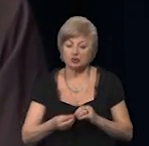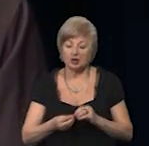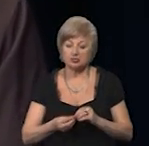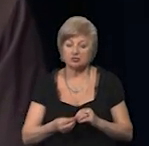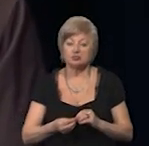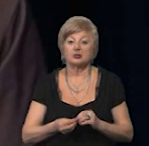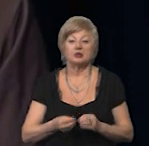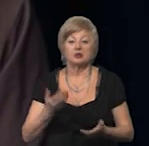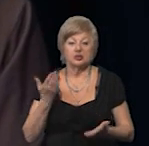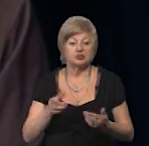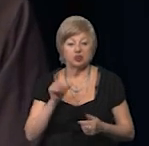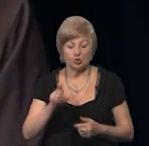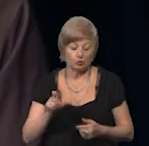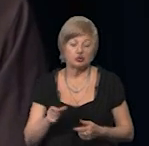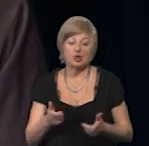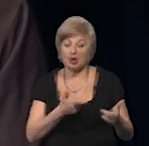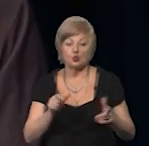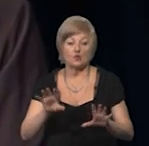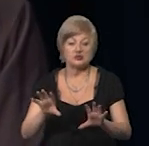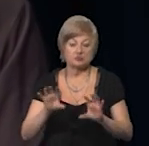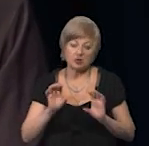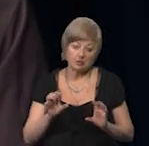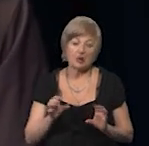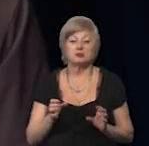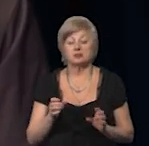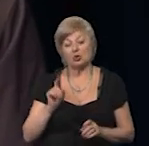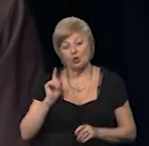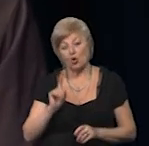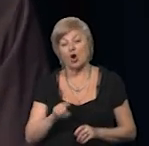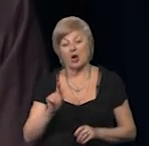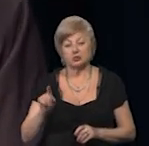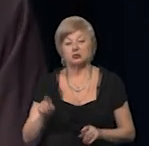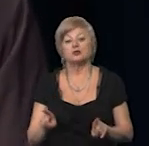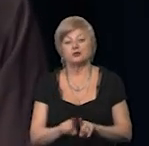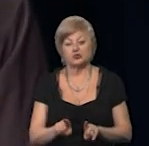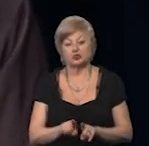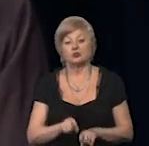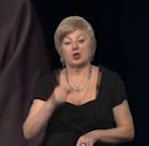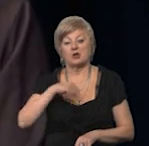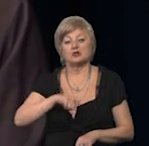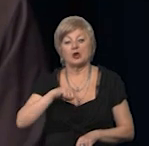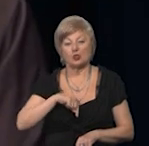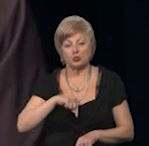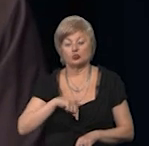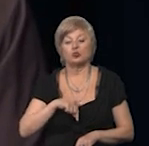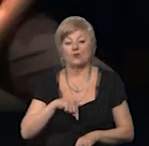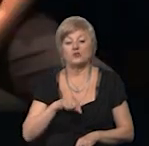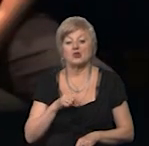готові нормально сприймати, ну, вони не зашторені, вони все-таки ми приходимо до висновку, тому